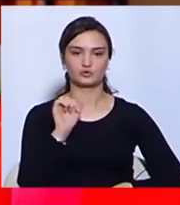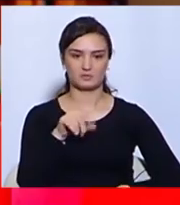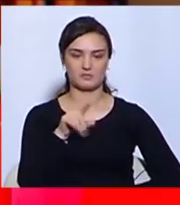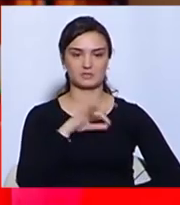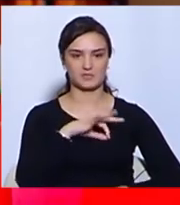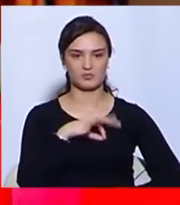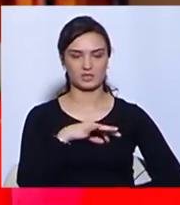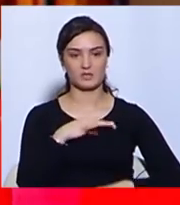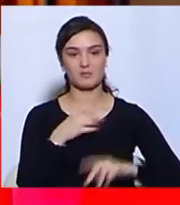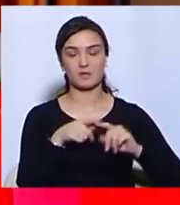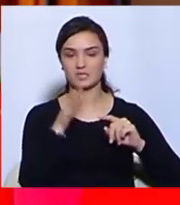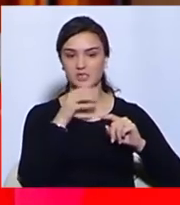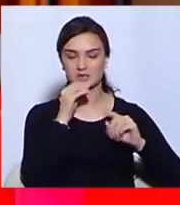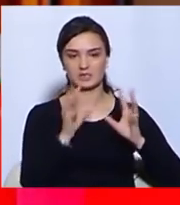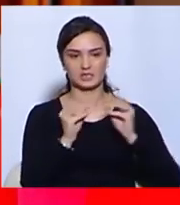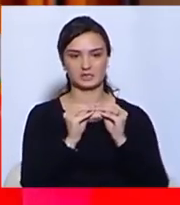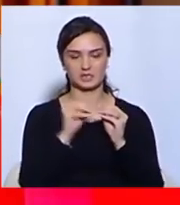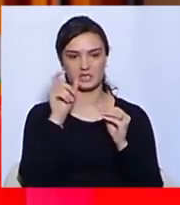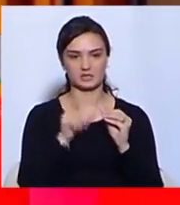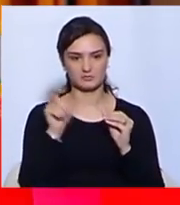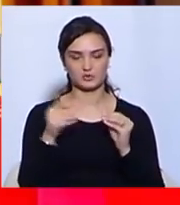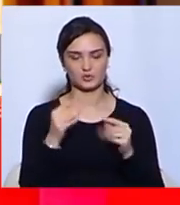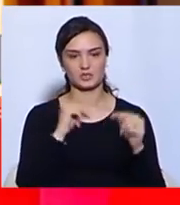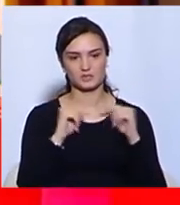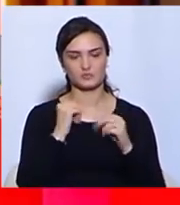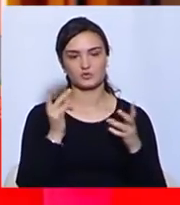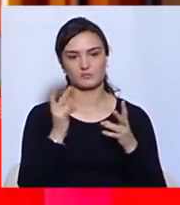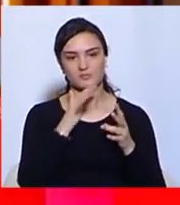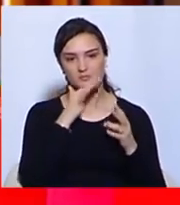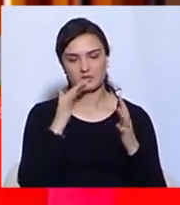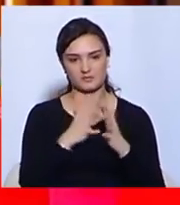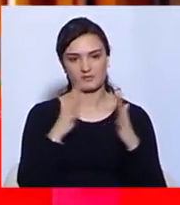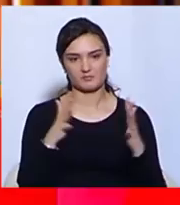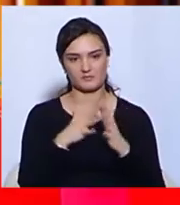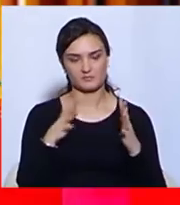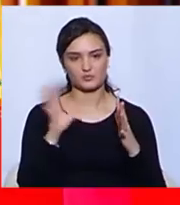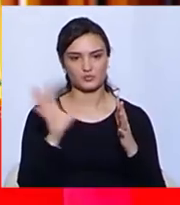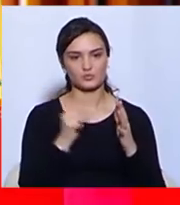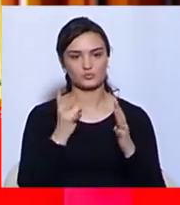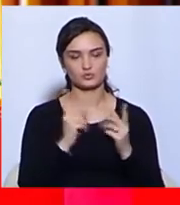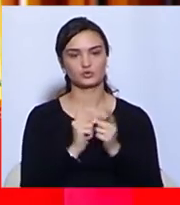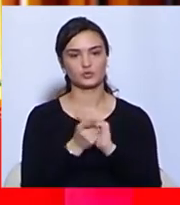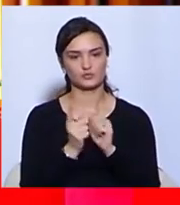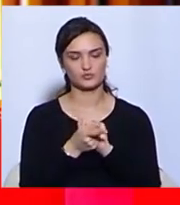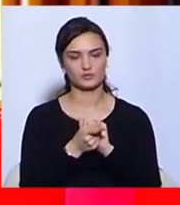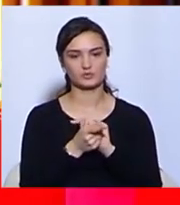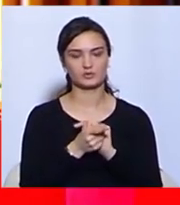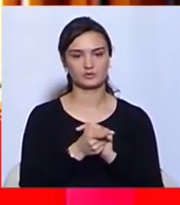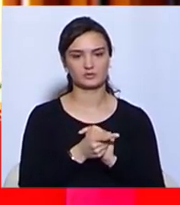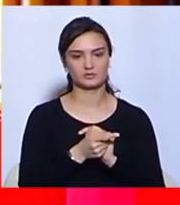ამის გამოყენება. ასაკთან ერთად ადამიანის ორგანიზმი ჭირდება მეტი მრავალფეროვნება. ანუ სულ უნდა შევუცვალოთ